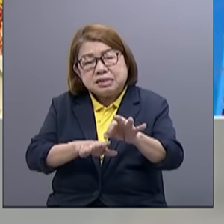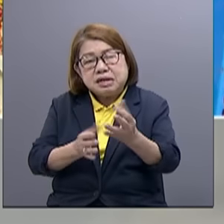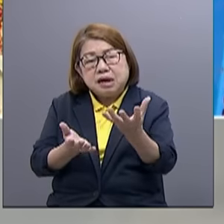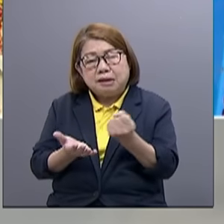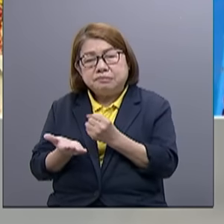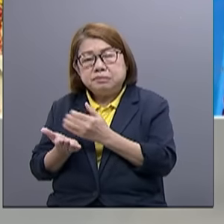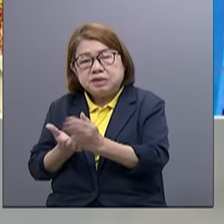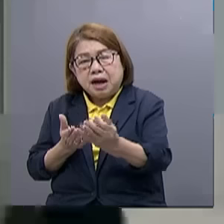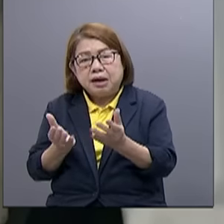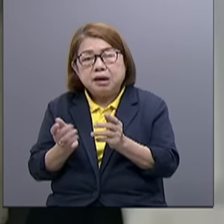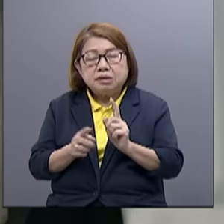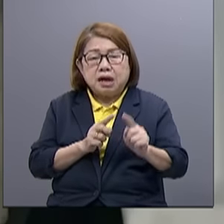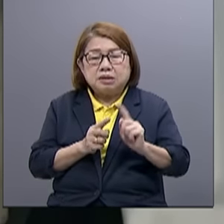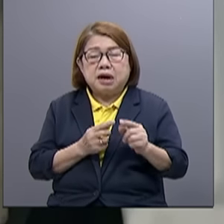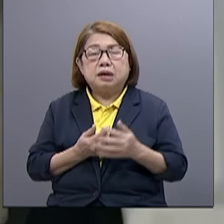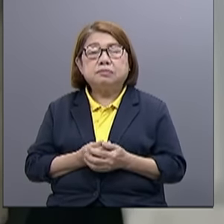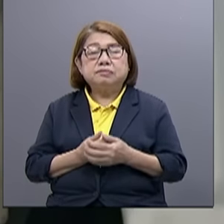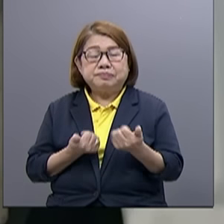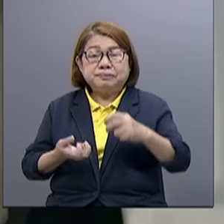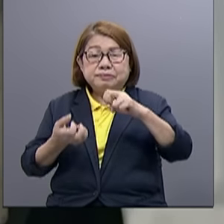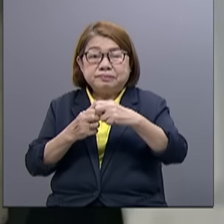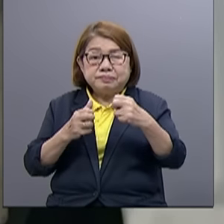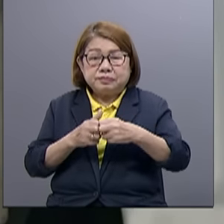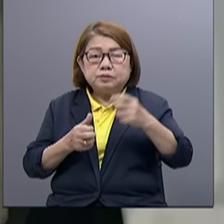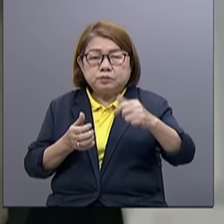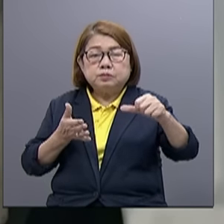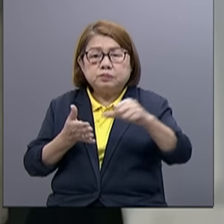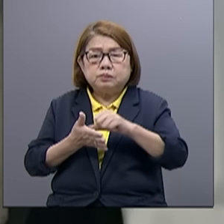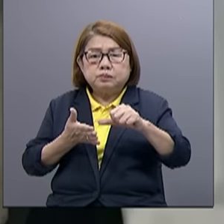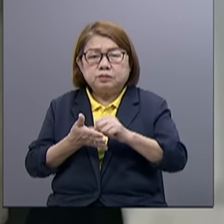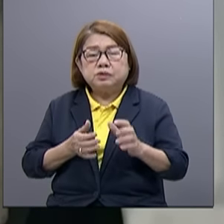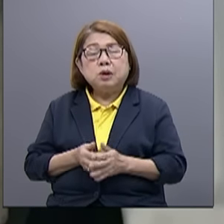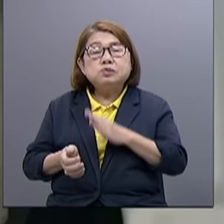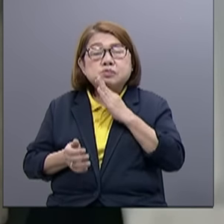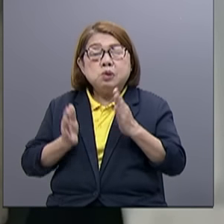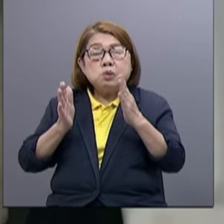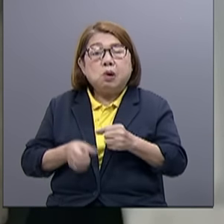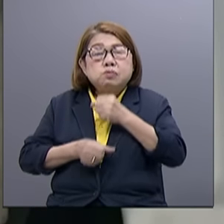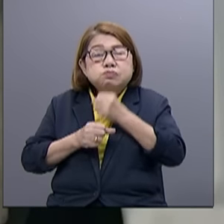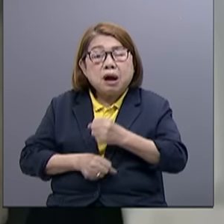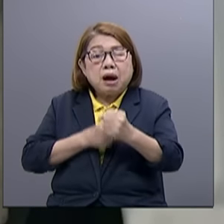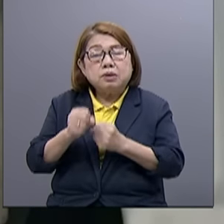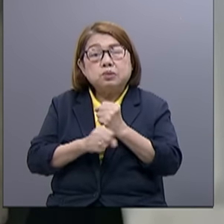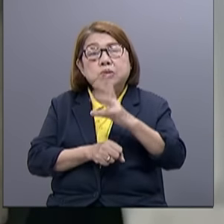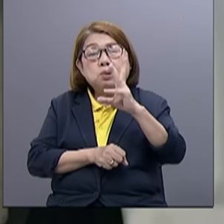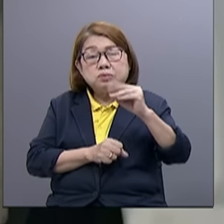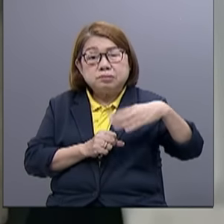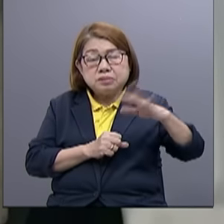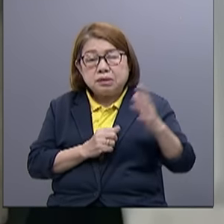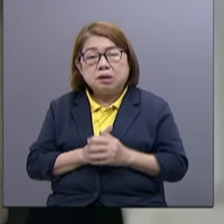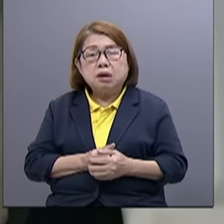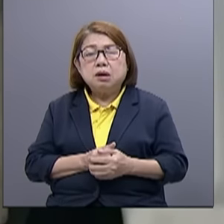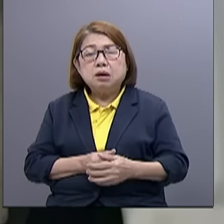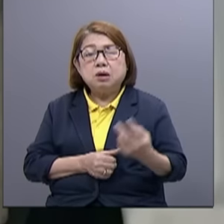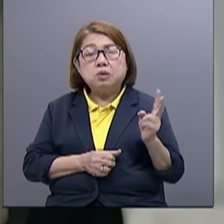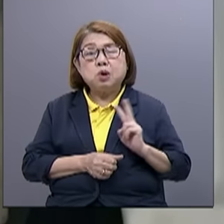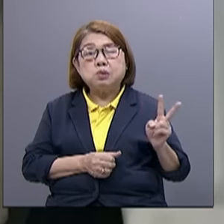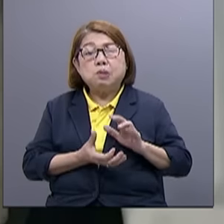นี้หรือว่าแก้เงื่อนไขกันว่าให้คนแก่คนอายุมากเนี่ย60ขึ้นไปสามีภรรยาคุณจะมาเปิดร้านโชว์หวยหรืออะไร